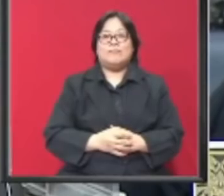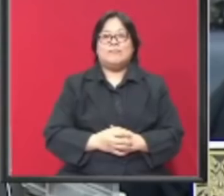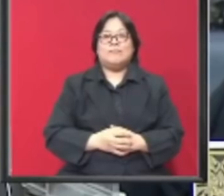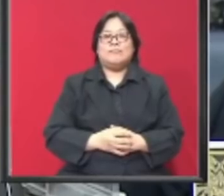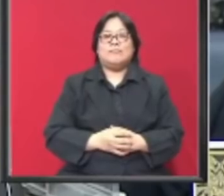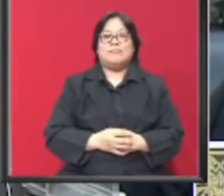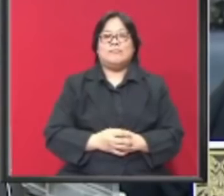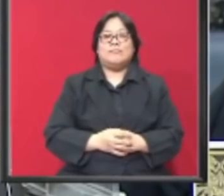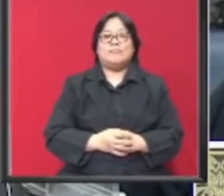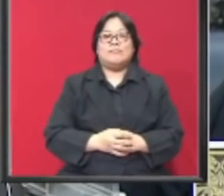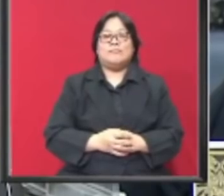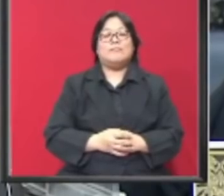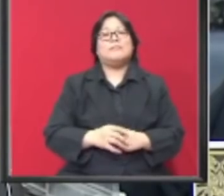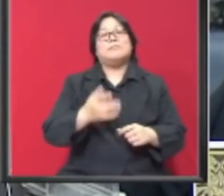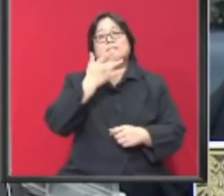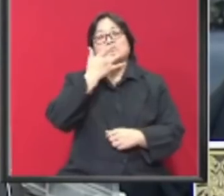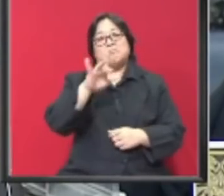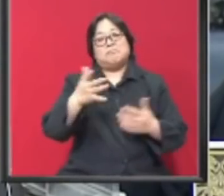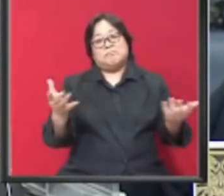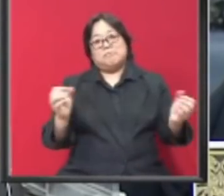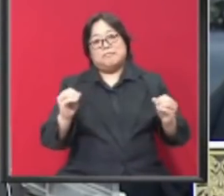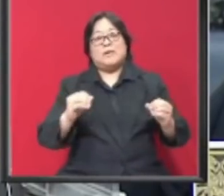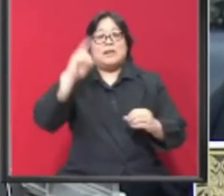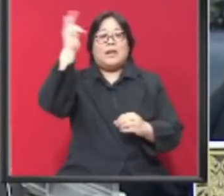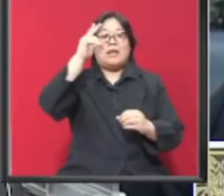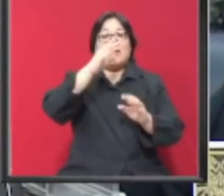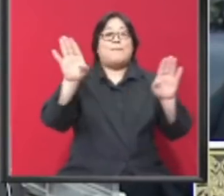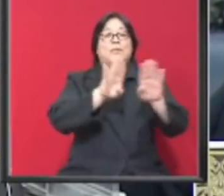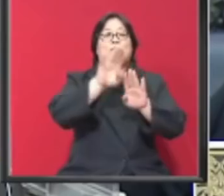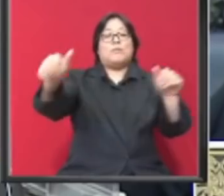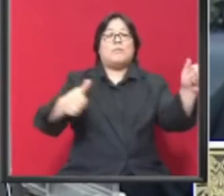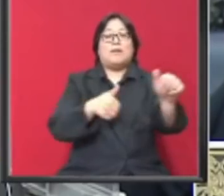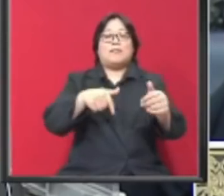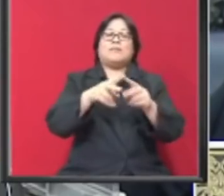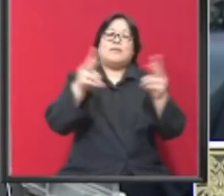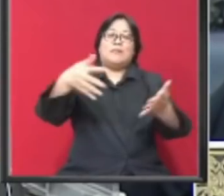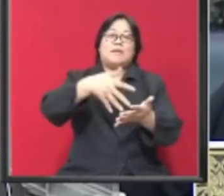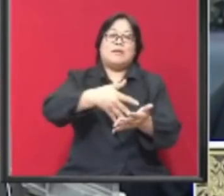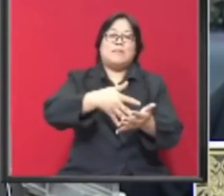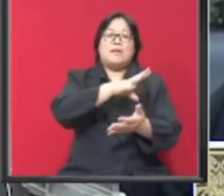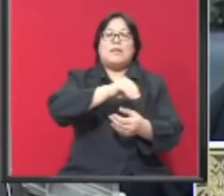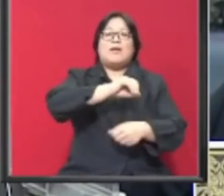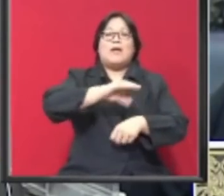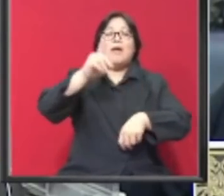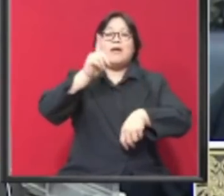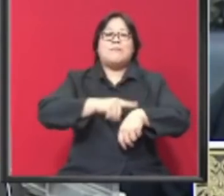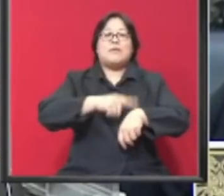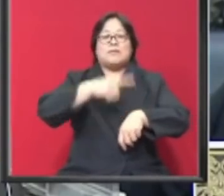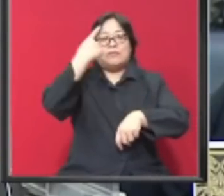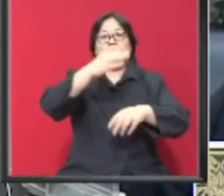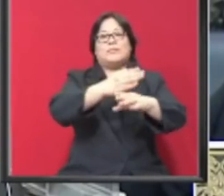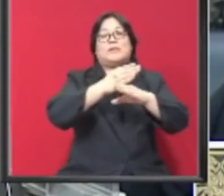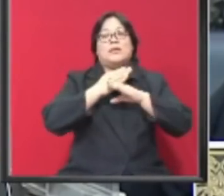hai hai Hai Malangnya kerajaan pintu belakang ini amat lemah dan menghabiskan masa untuk